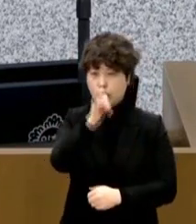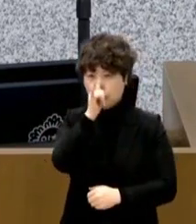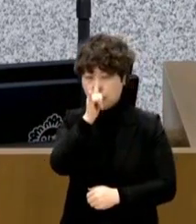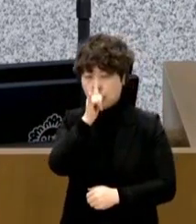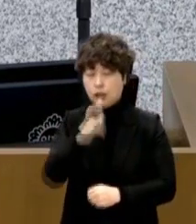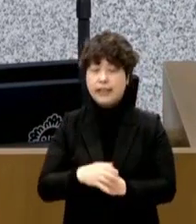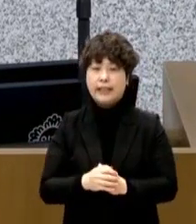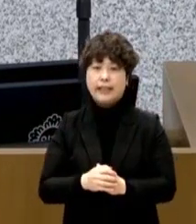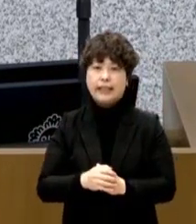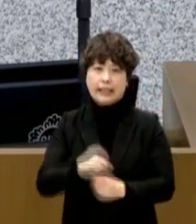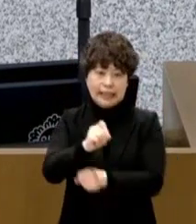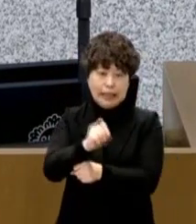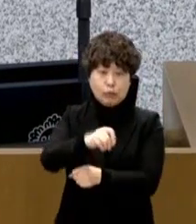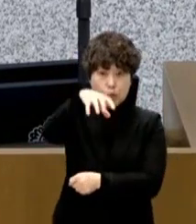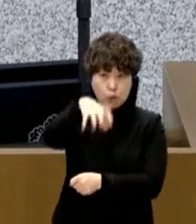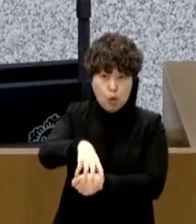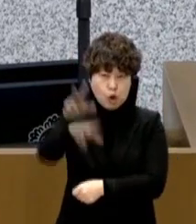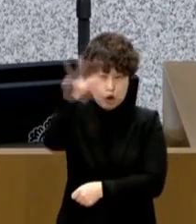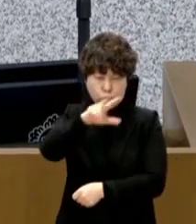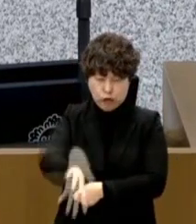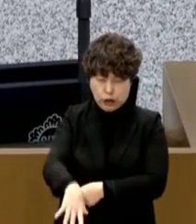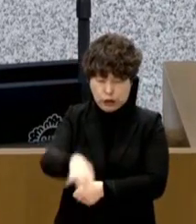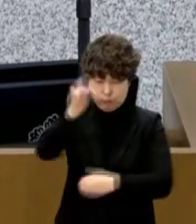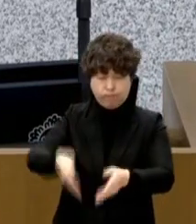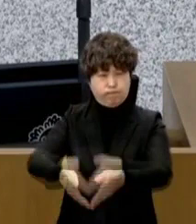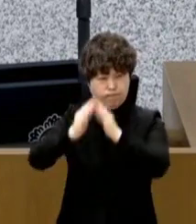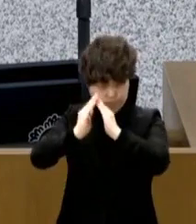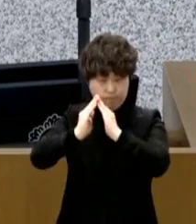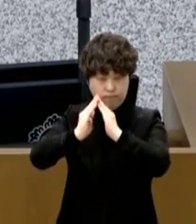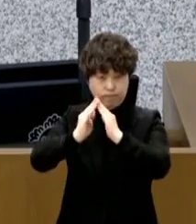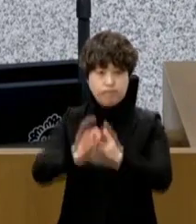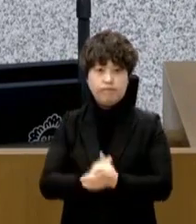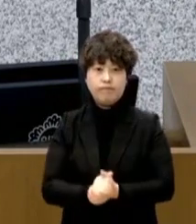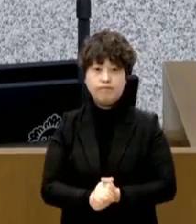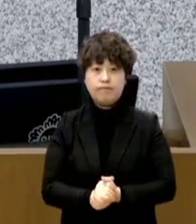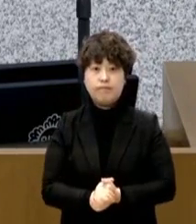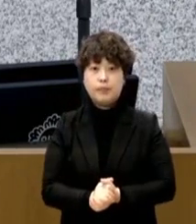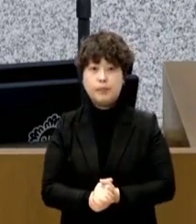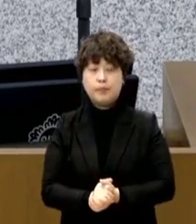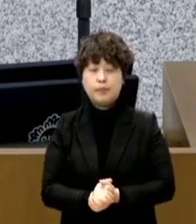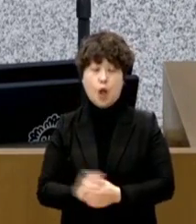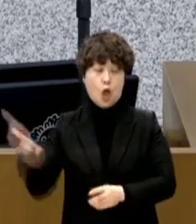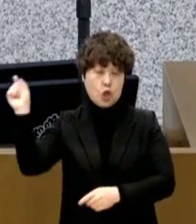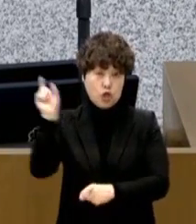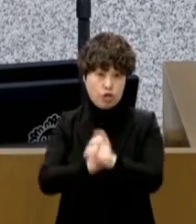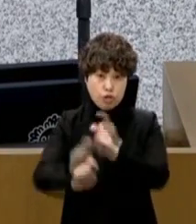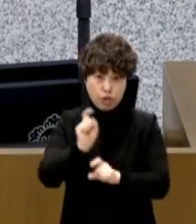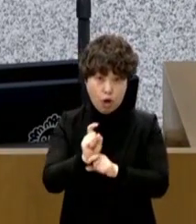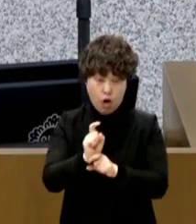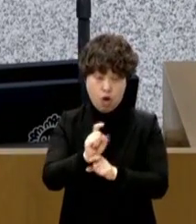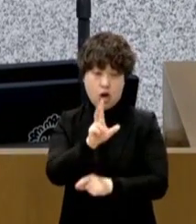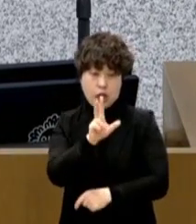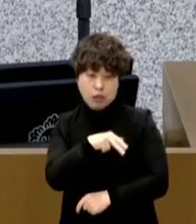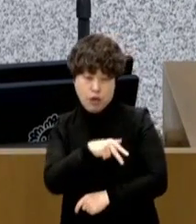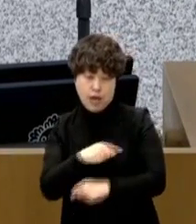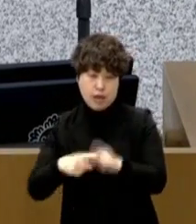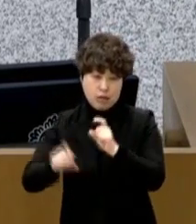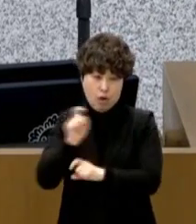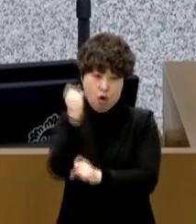서울사무소를 전국 지방의회 최초로 설치합니다. 나아가 의회의 싱크탱크가